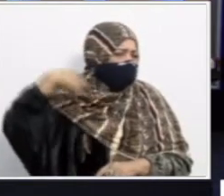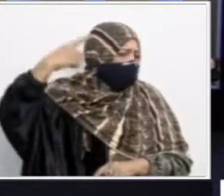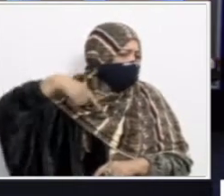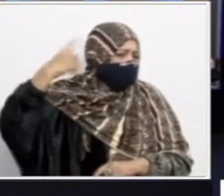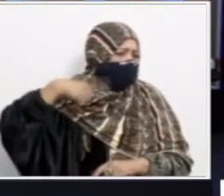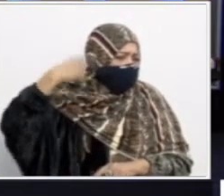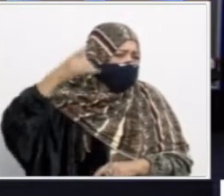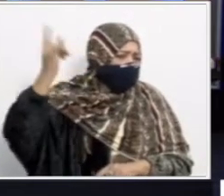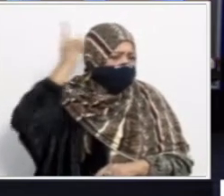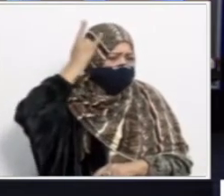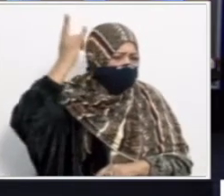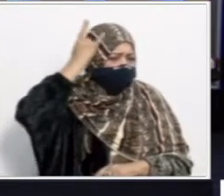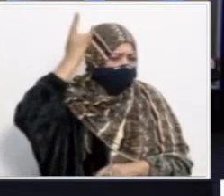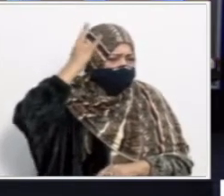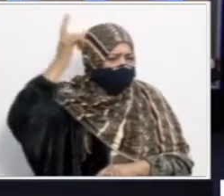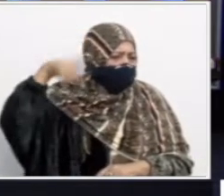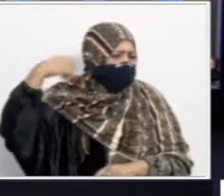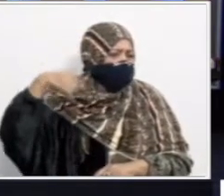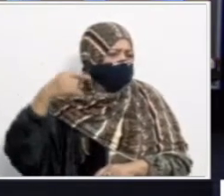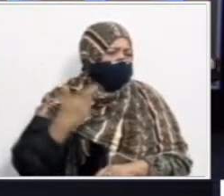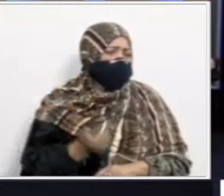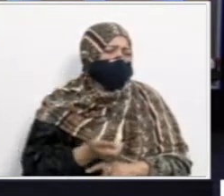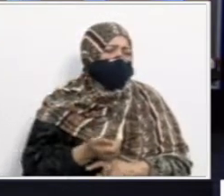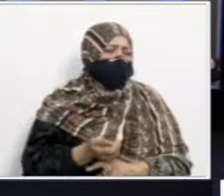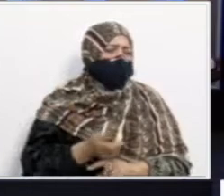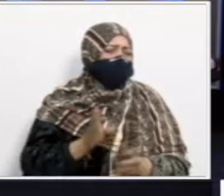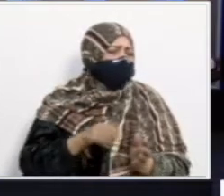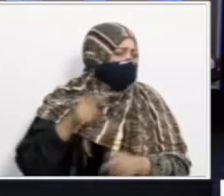تمام، ومعلش يا شيخ سألتك سؤال ثاني.